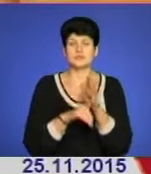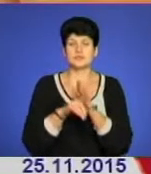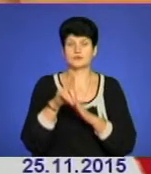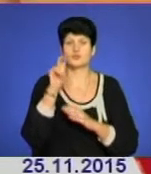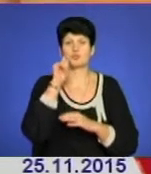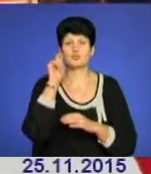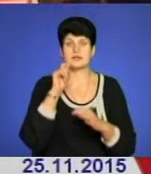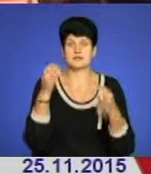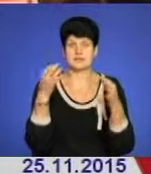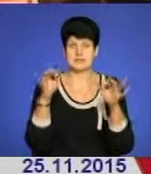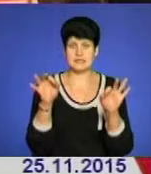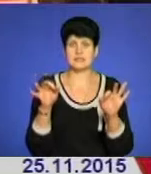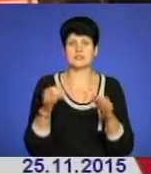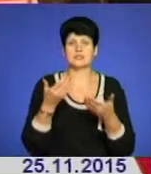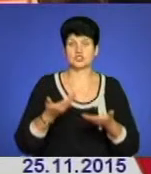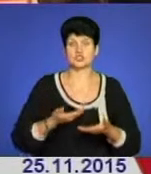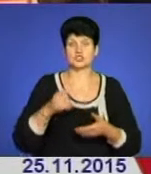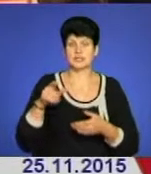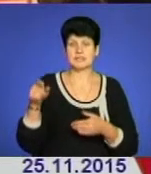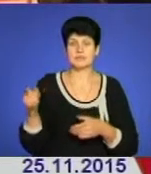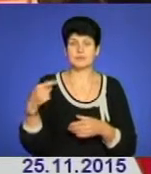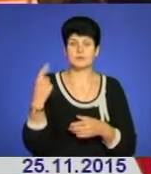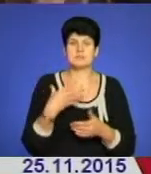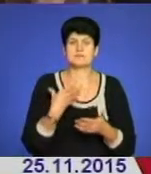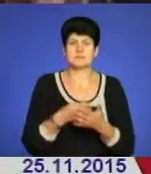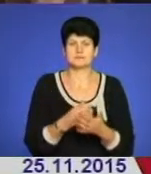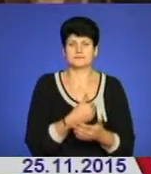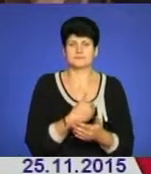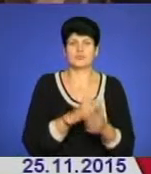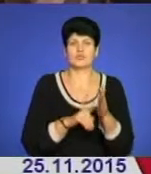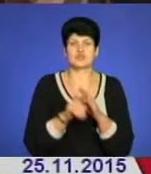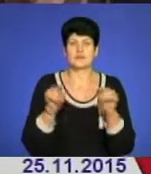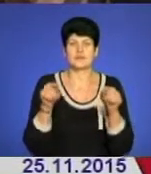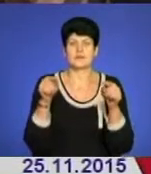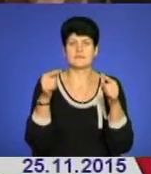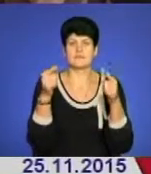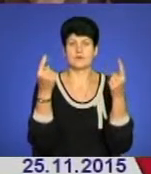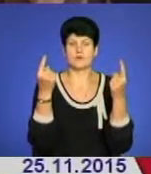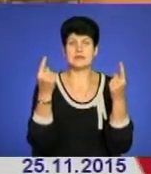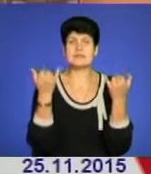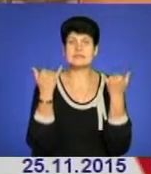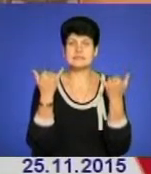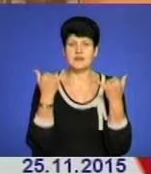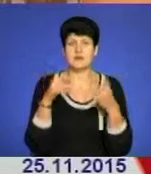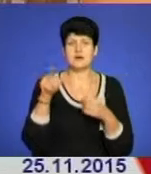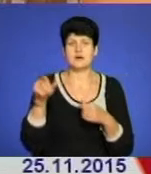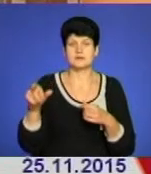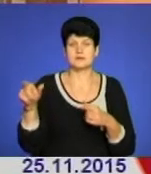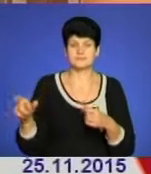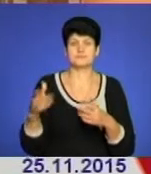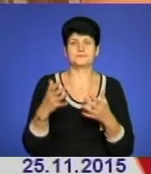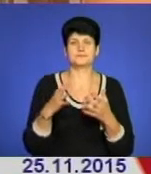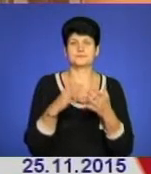української незалежності жителі Тернопільщини із власної ініціативи почали їх відновлювати. І зараз громади населених